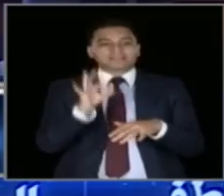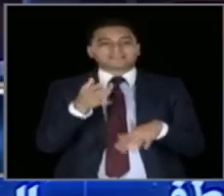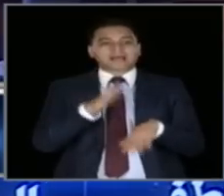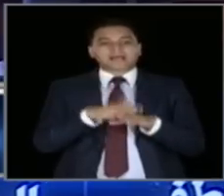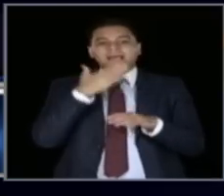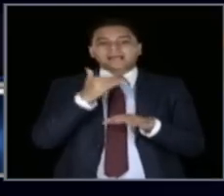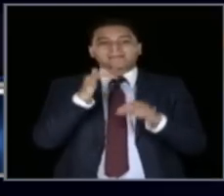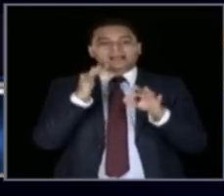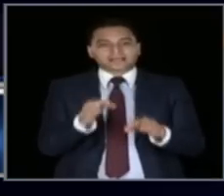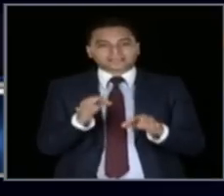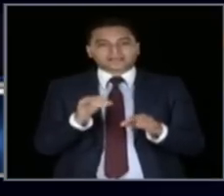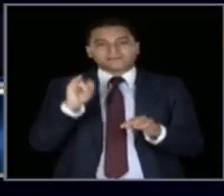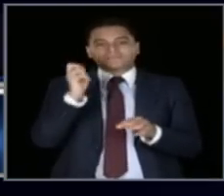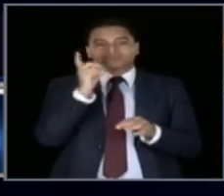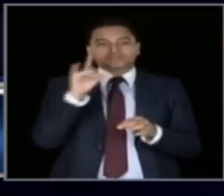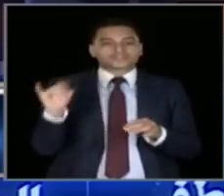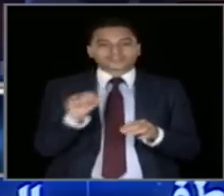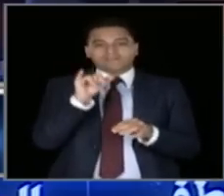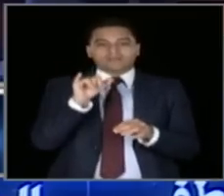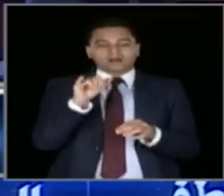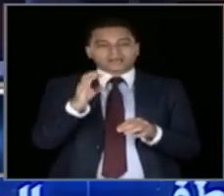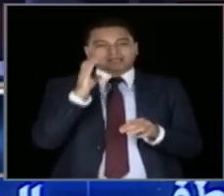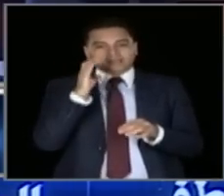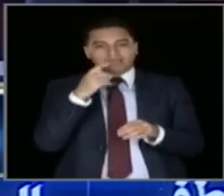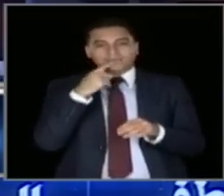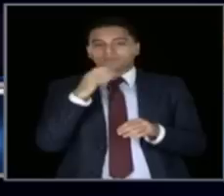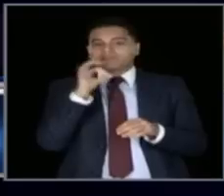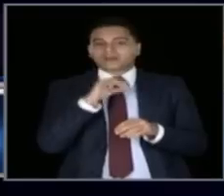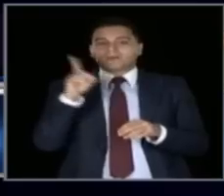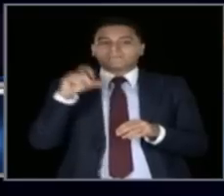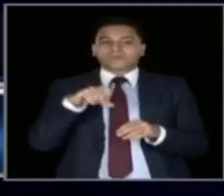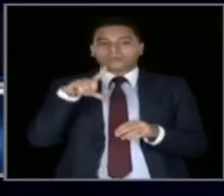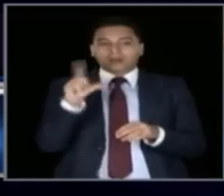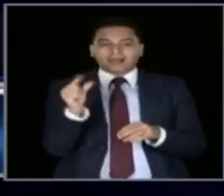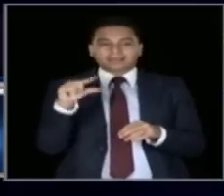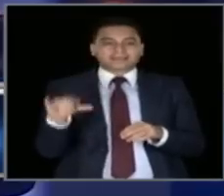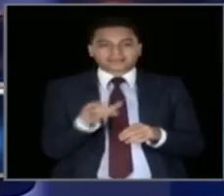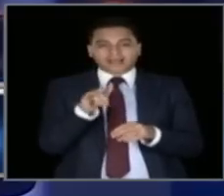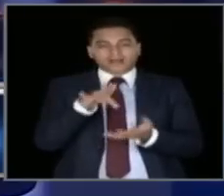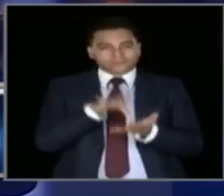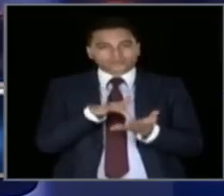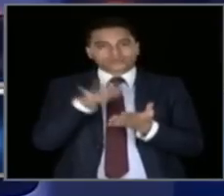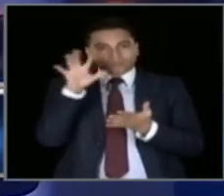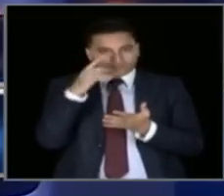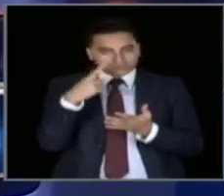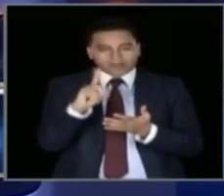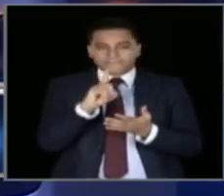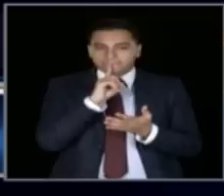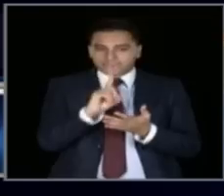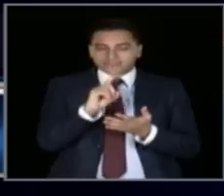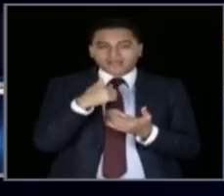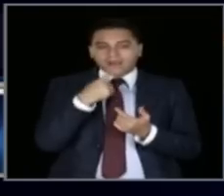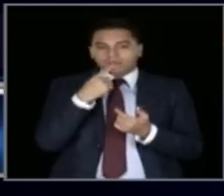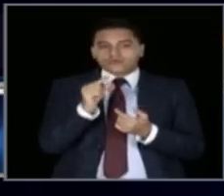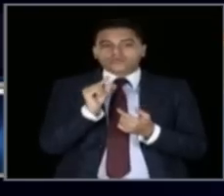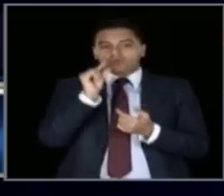الطبيعة. مصطفى، إجابتك. بولندا. هي بولندا في وسط أوروبا، ما اقدرش ألومك، ولكن أنا قلت